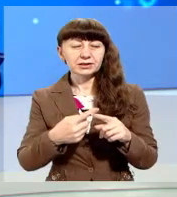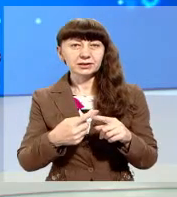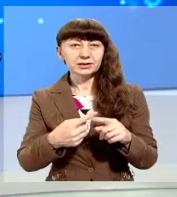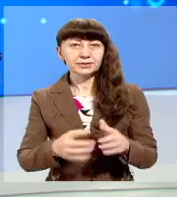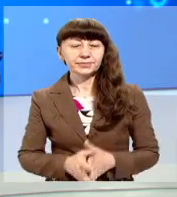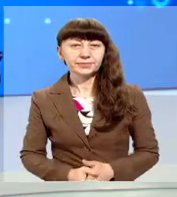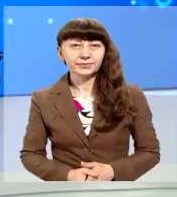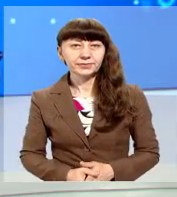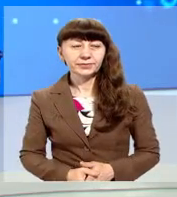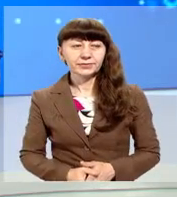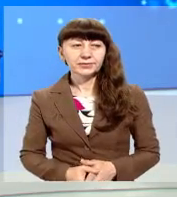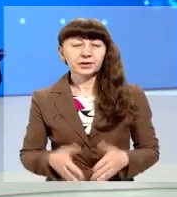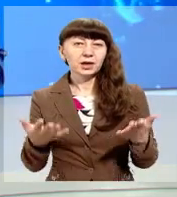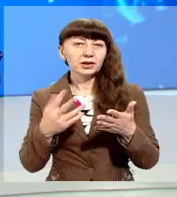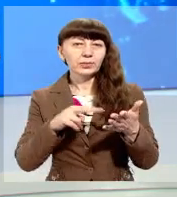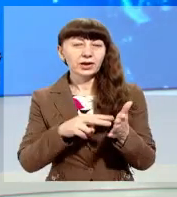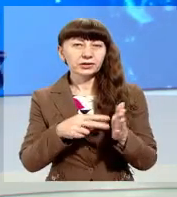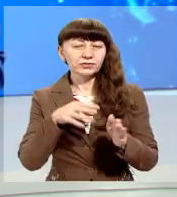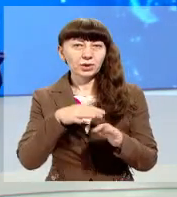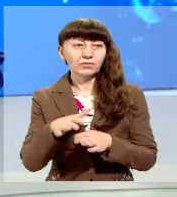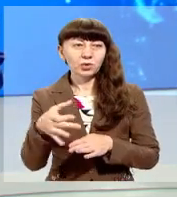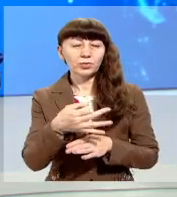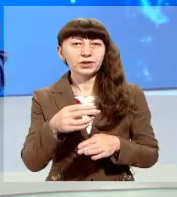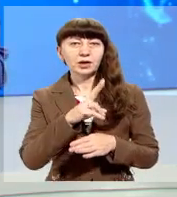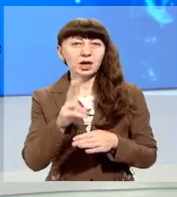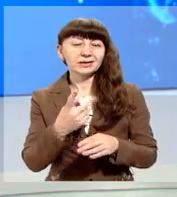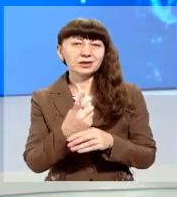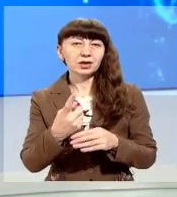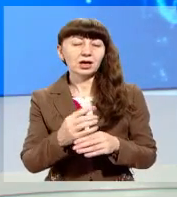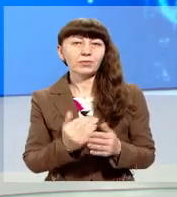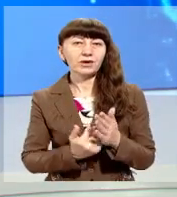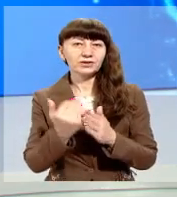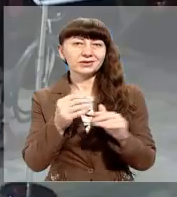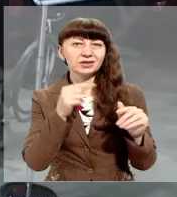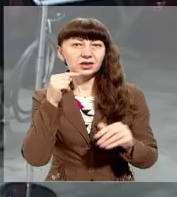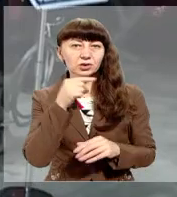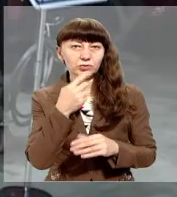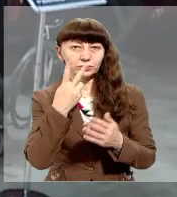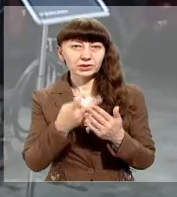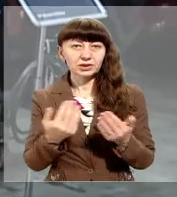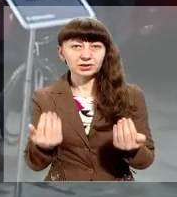новые проекты реализуют в области и как они повлияют на рост экономики, расскажем в следующем материале.